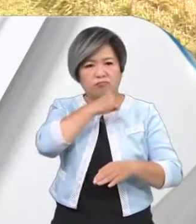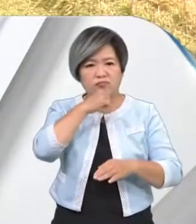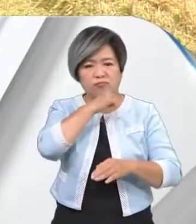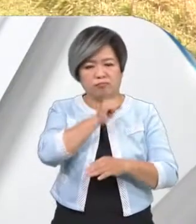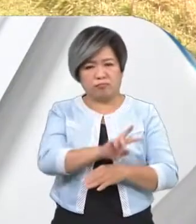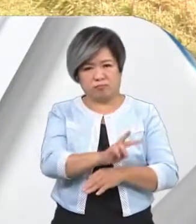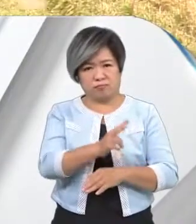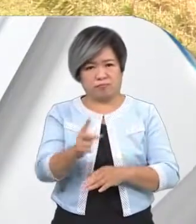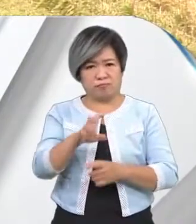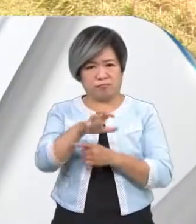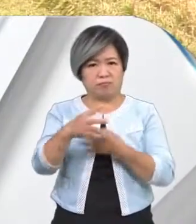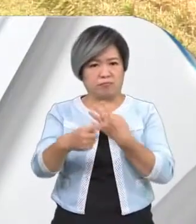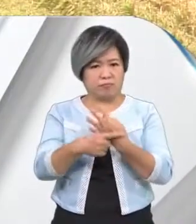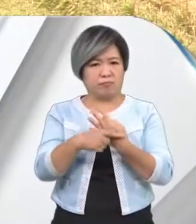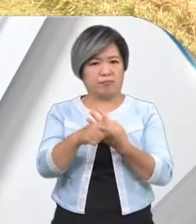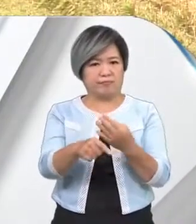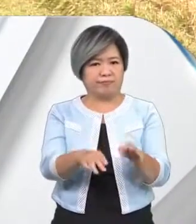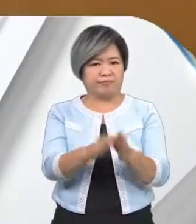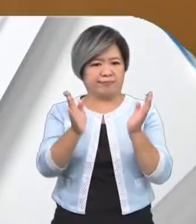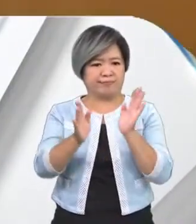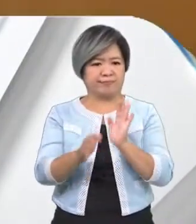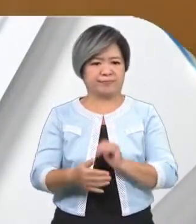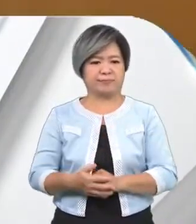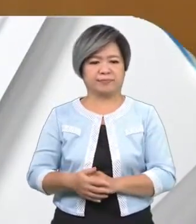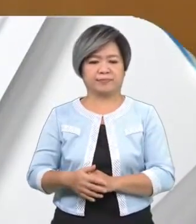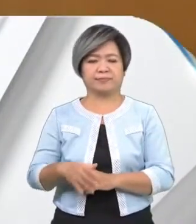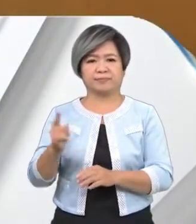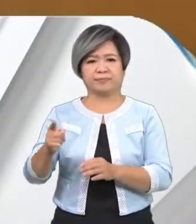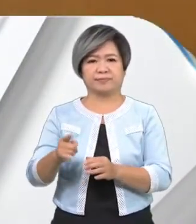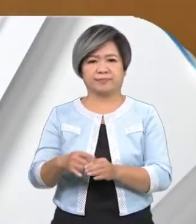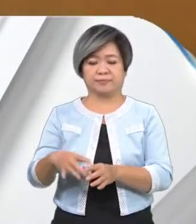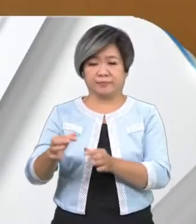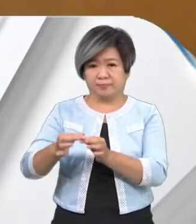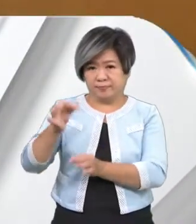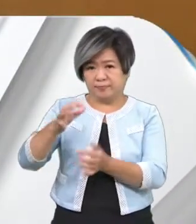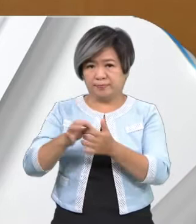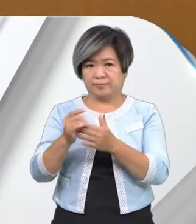农业的示范。 稻秆啊、稻壳啦、米糠啦、